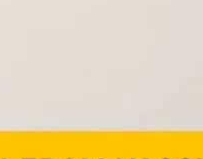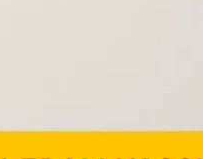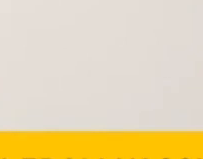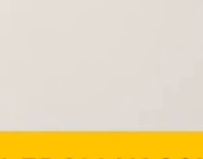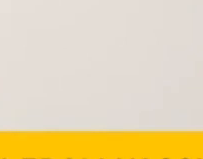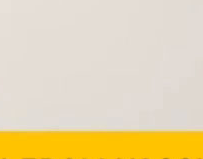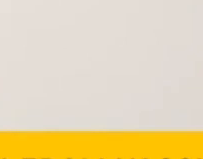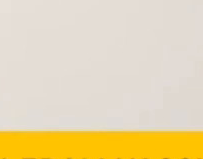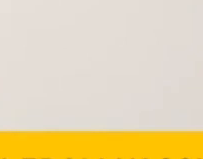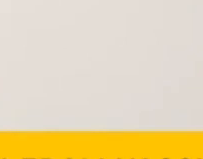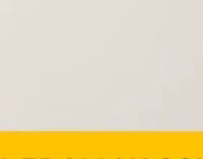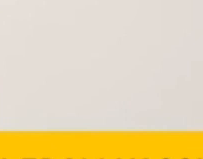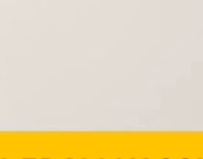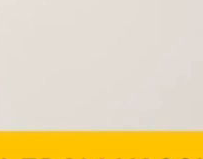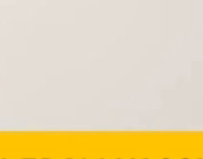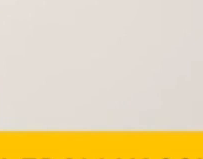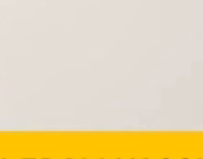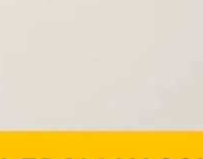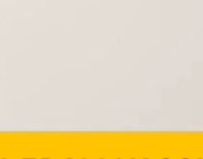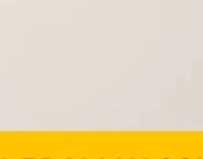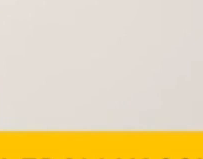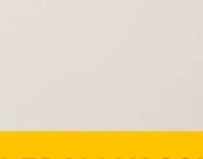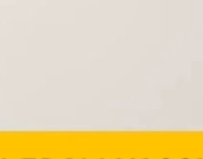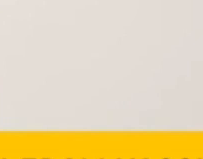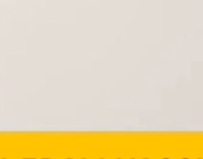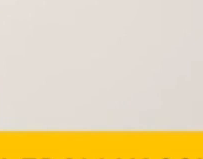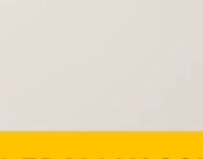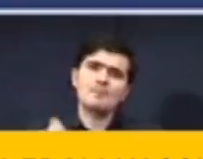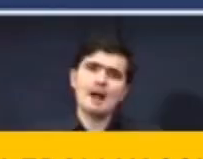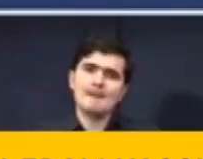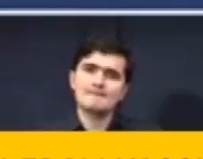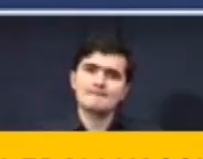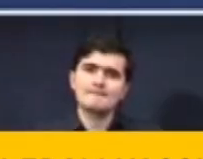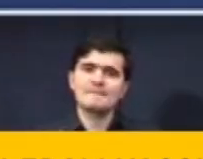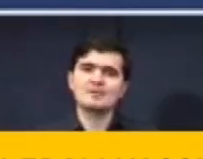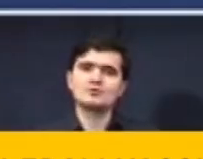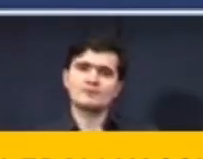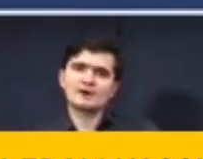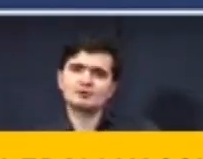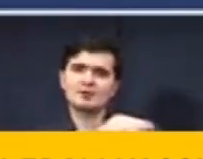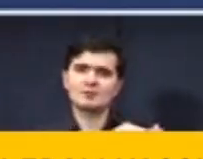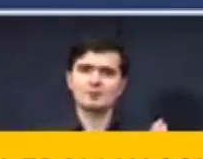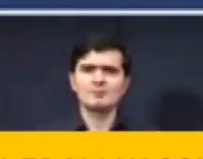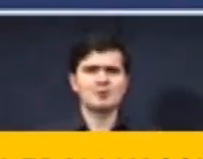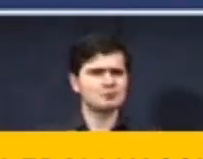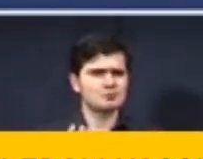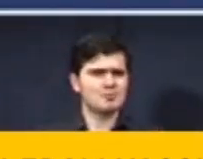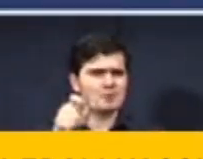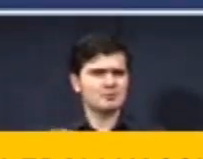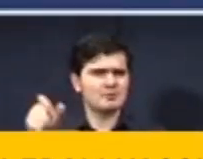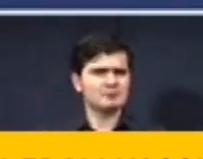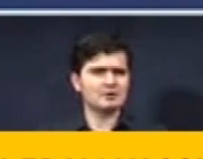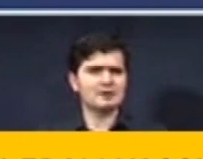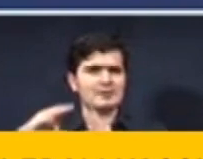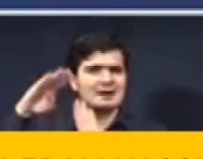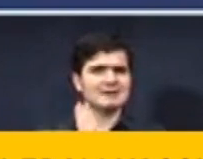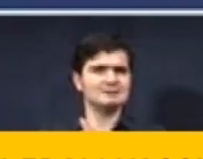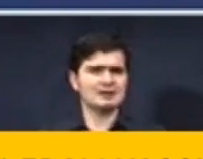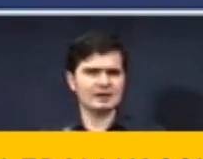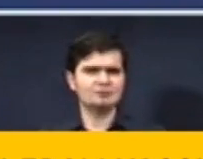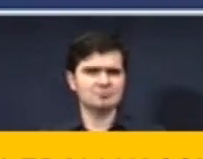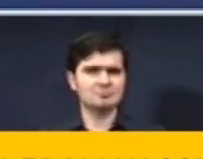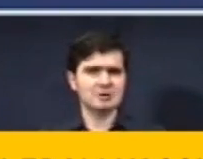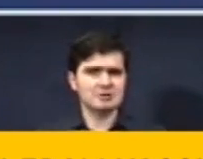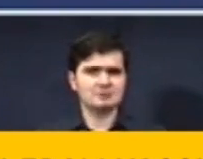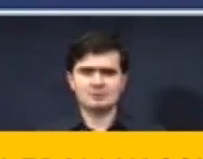a murit la Matei Balș După ce a suferit de pe urma unei infectări cu co văd recent premierul Florin cîțu a cerut sprijinul bisericii pentru a se